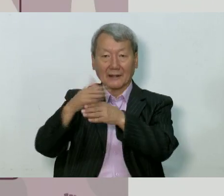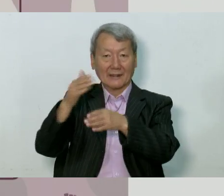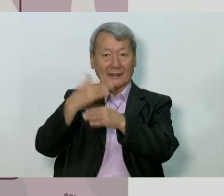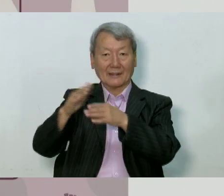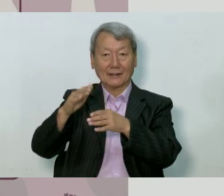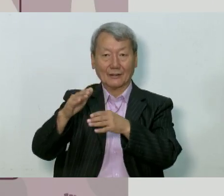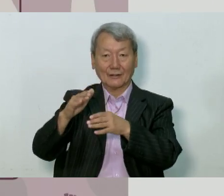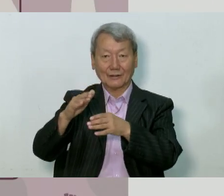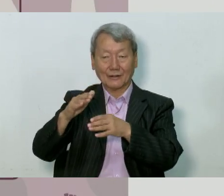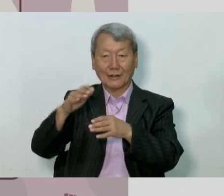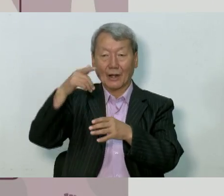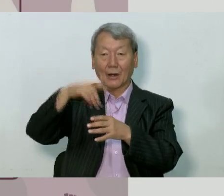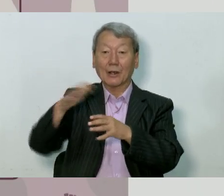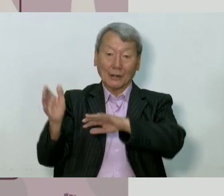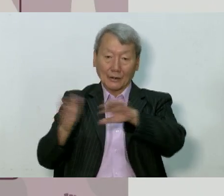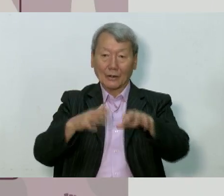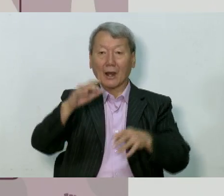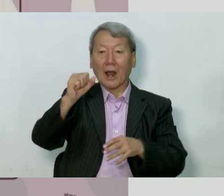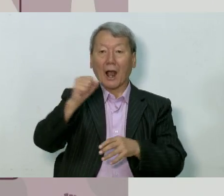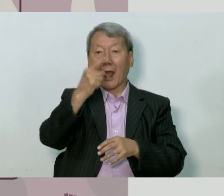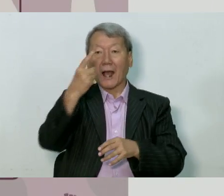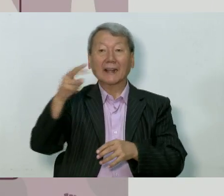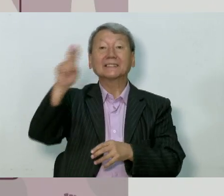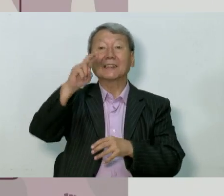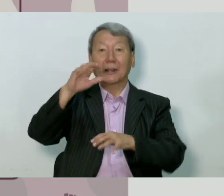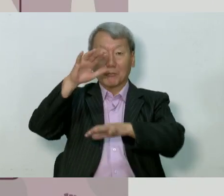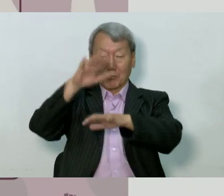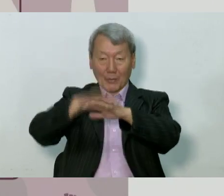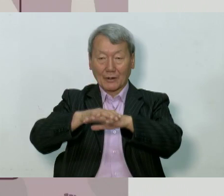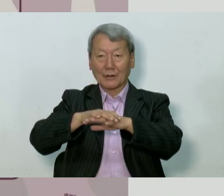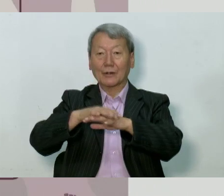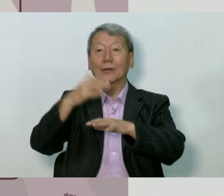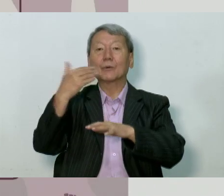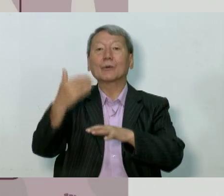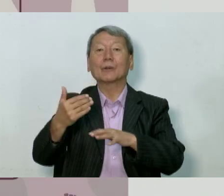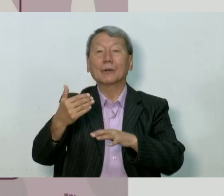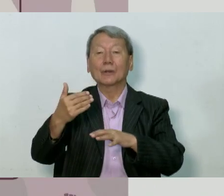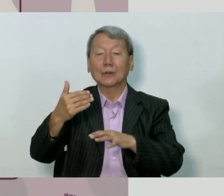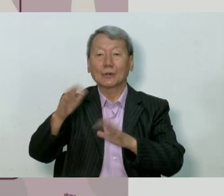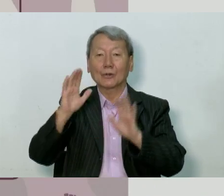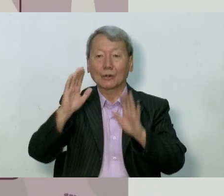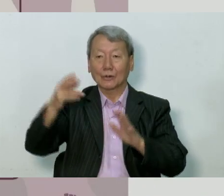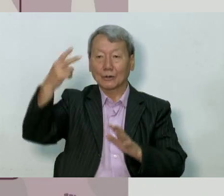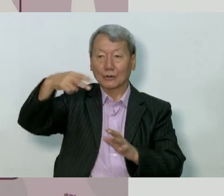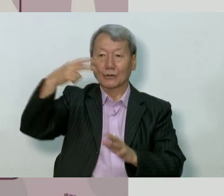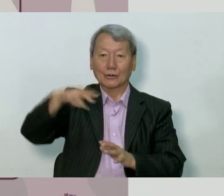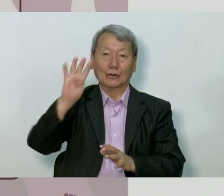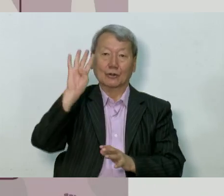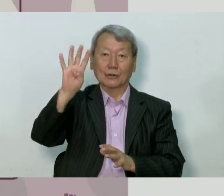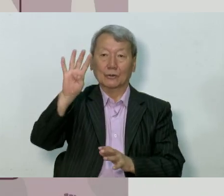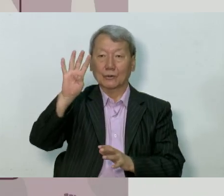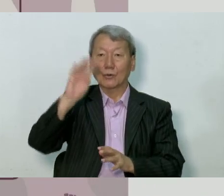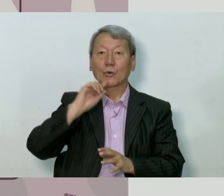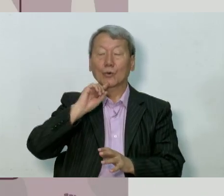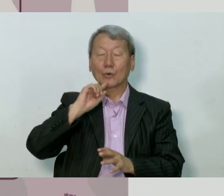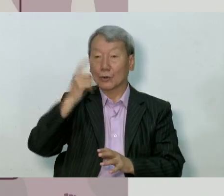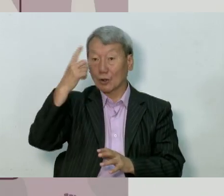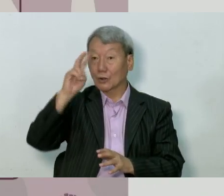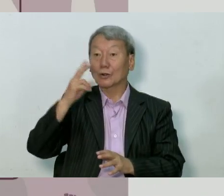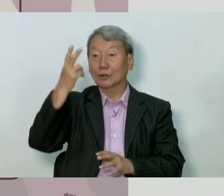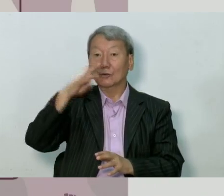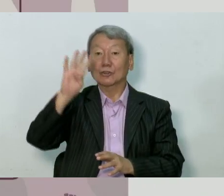саналат. Азия өнүктүрүү банкынын кредиттик каражаттарын шарттары бул мөөнөтү 24 жыл, анын